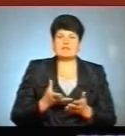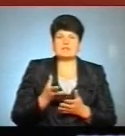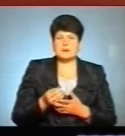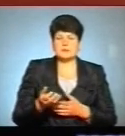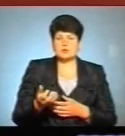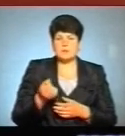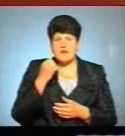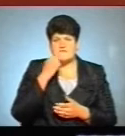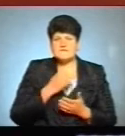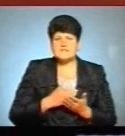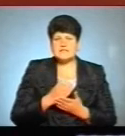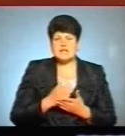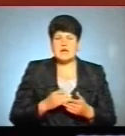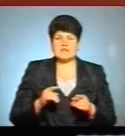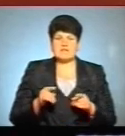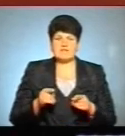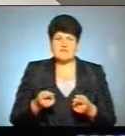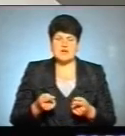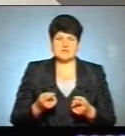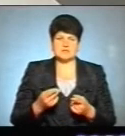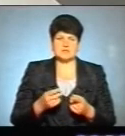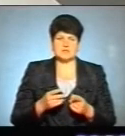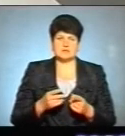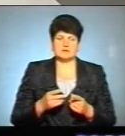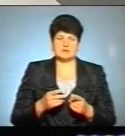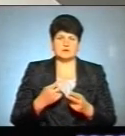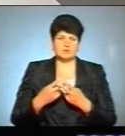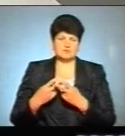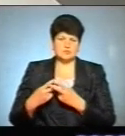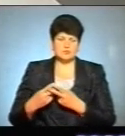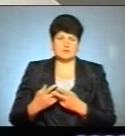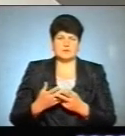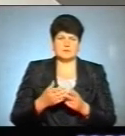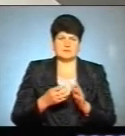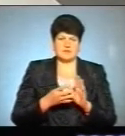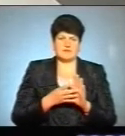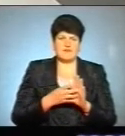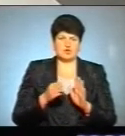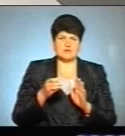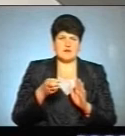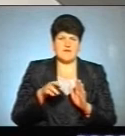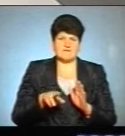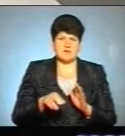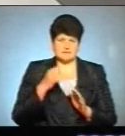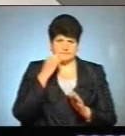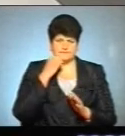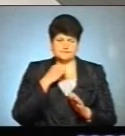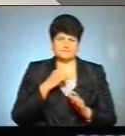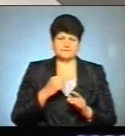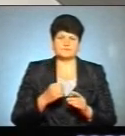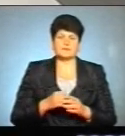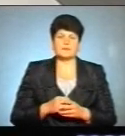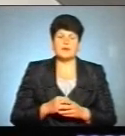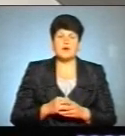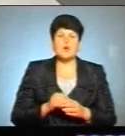отримують ветерани, в'язні таборів, що передбачено напередодні 9 травня? Я хочу сказати, що